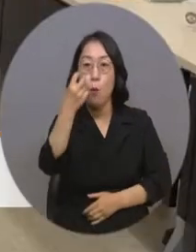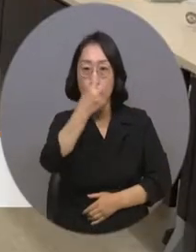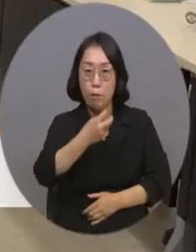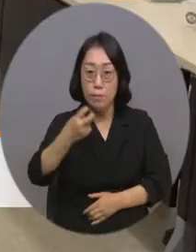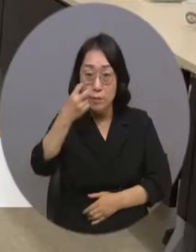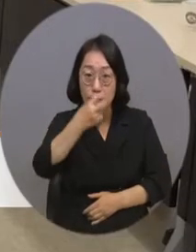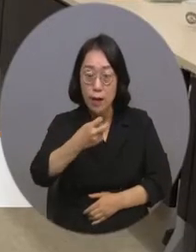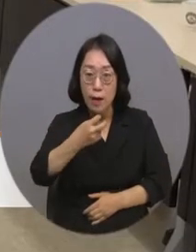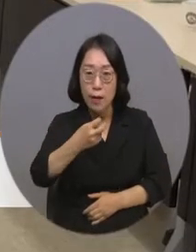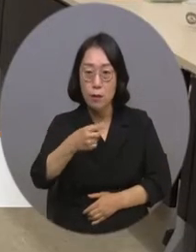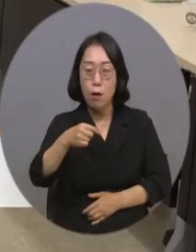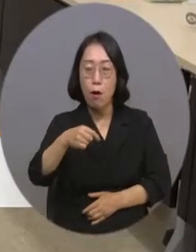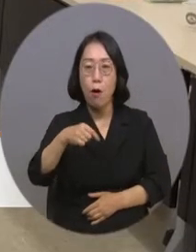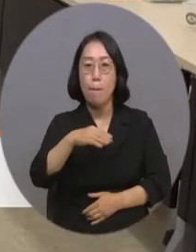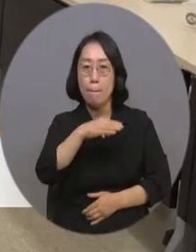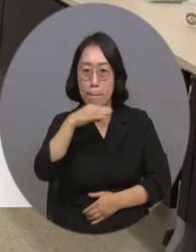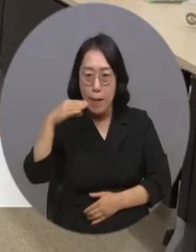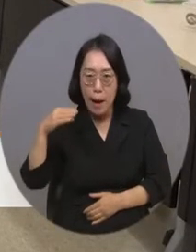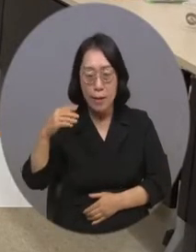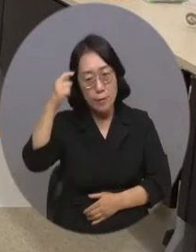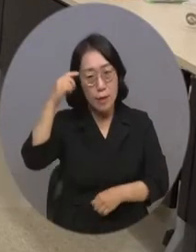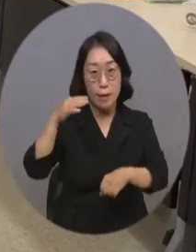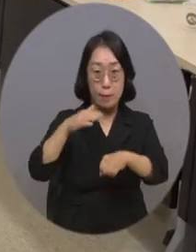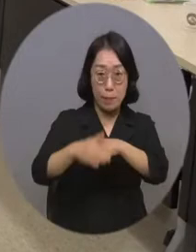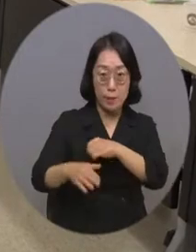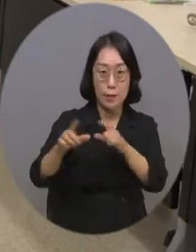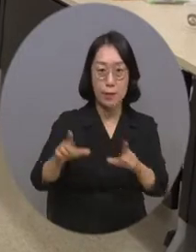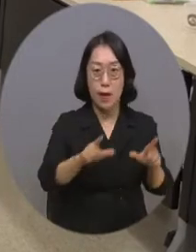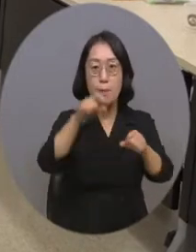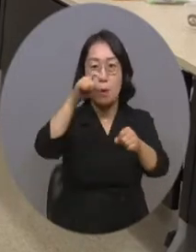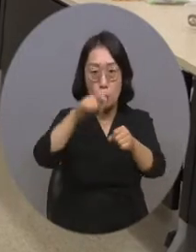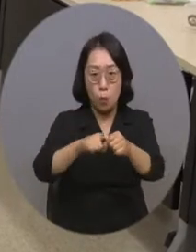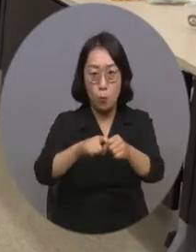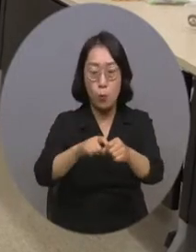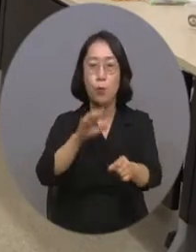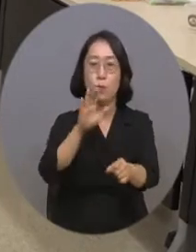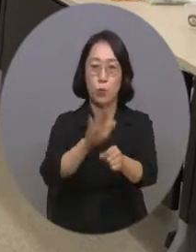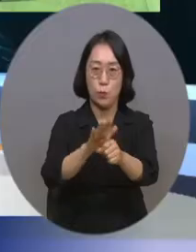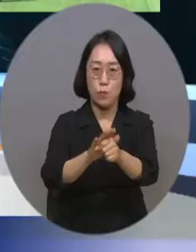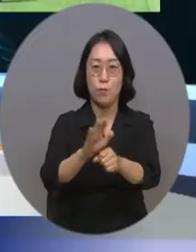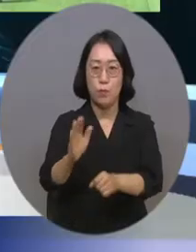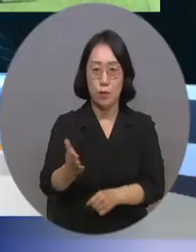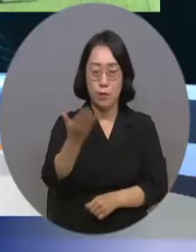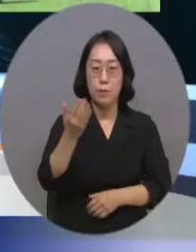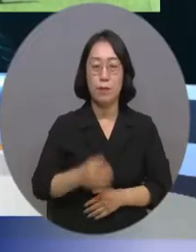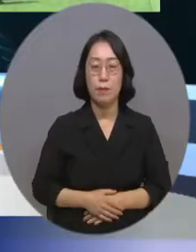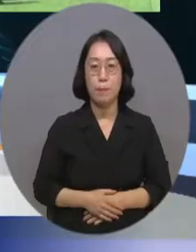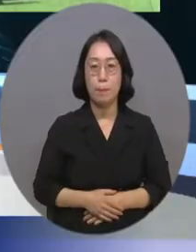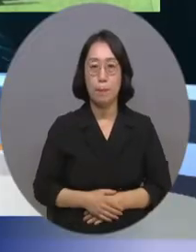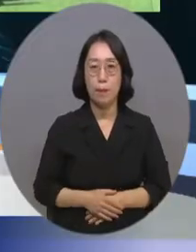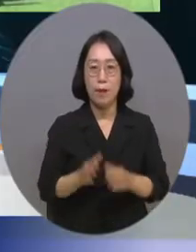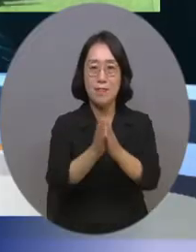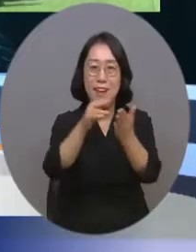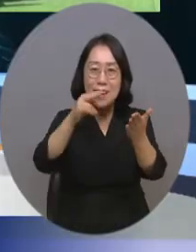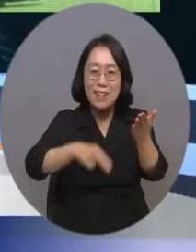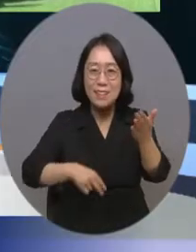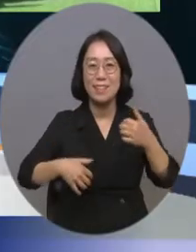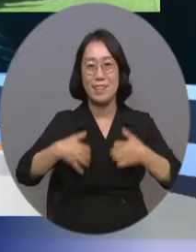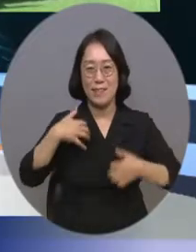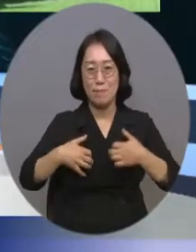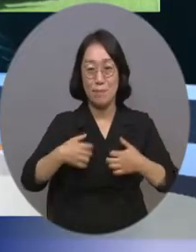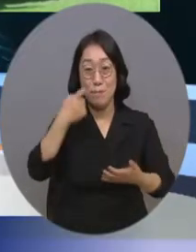피검자의 올바른 가치관과 삶의 방향을 찾는 시간을 가졌습니다. 독서의 기쁨을 만끽할 수